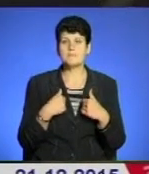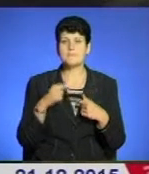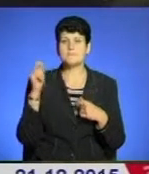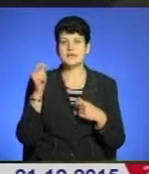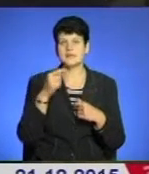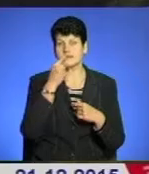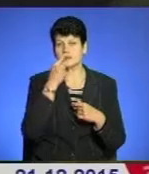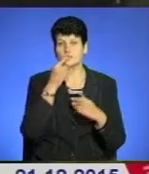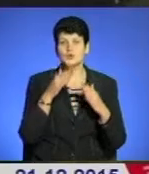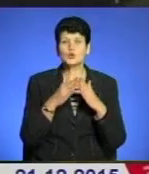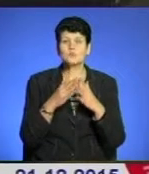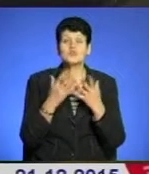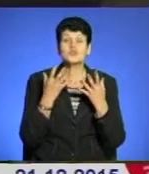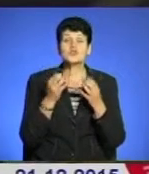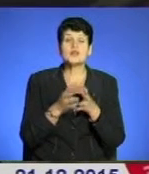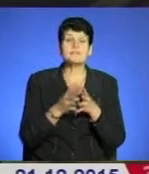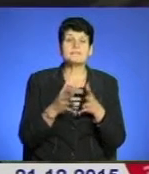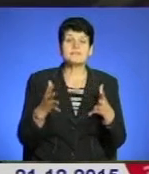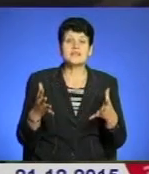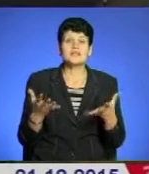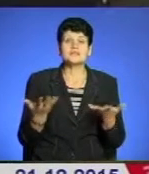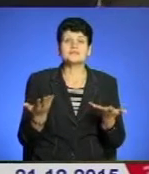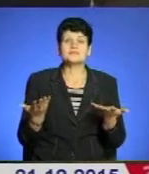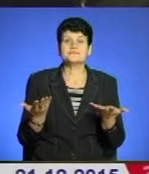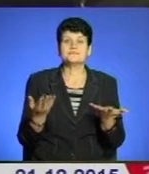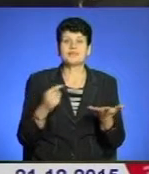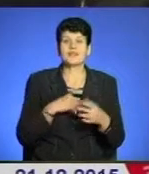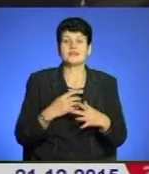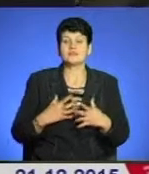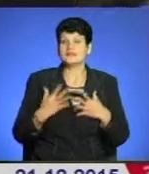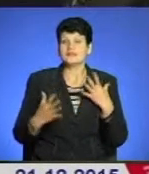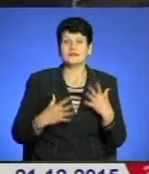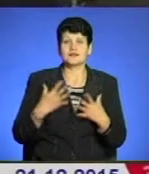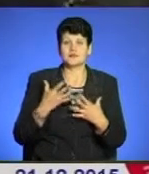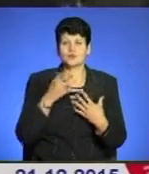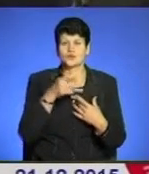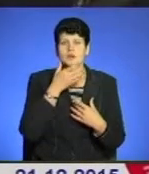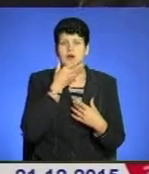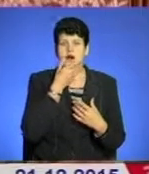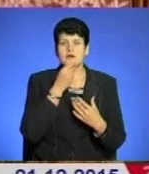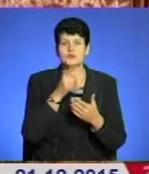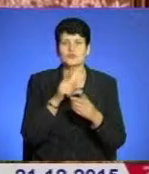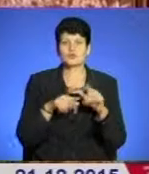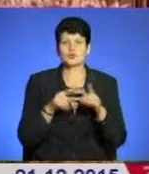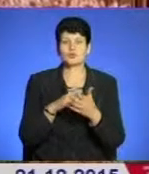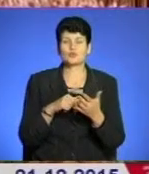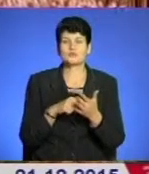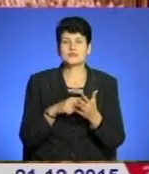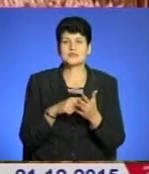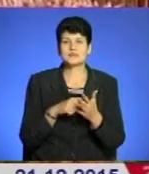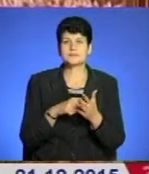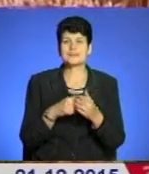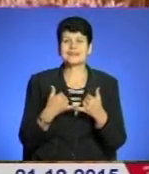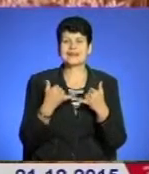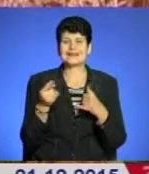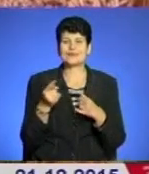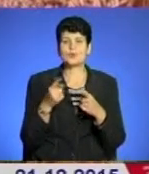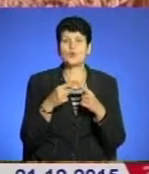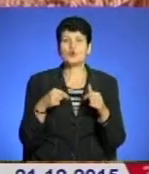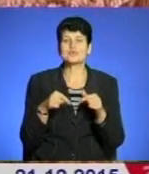недавно додому, то мені ще більше, як то кажуть, підноситься настрій, як бачиш, як тут гарно на рідному місці. Для тернополян